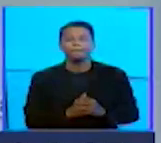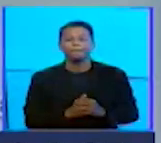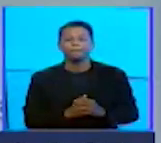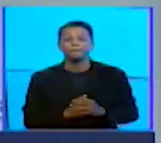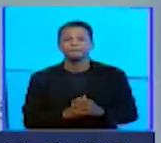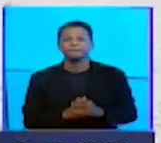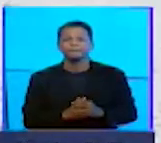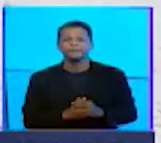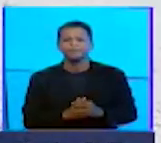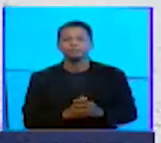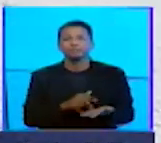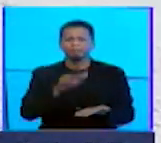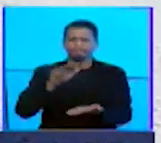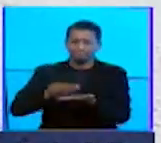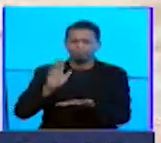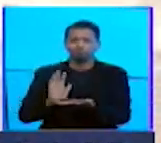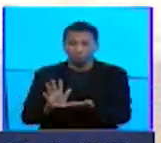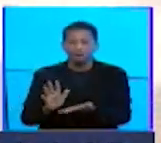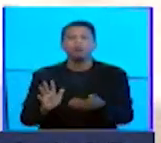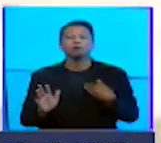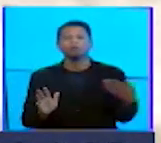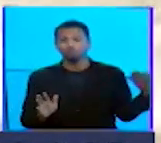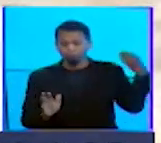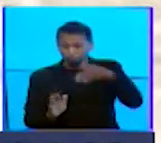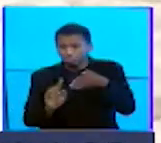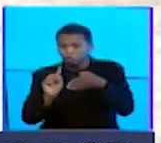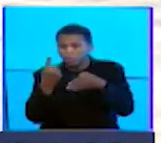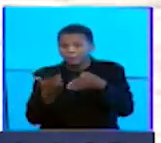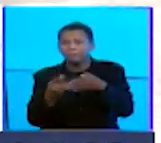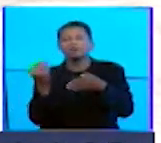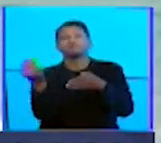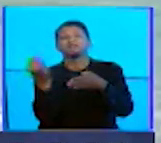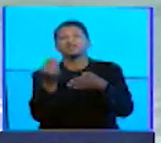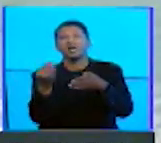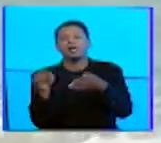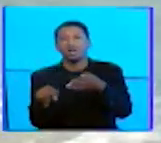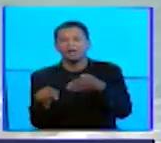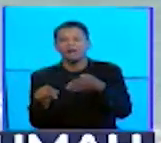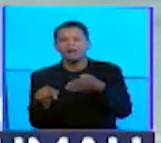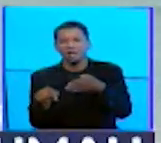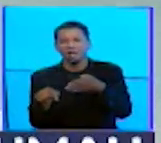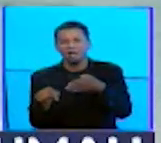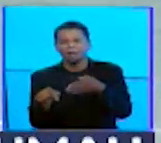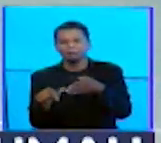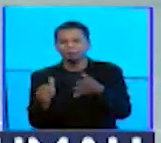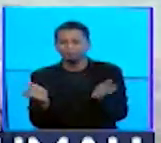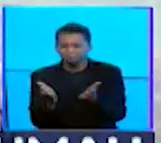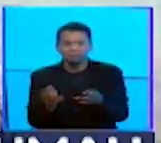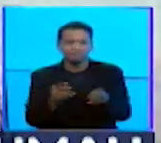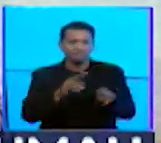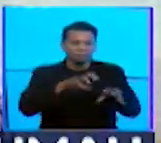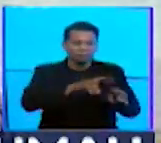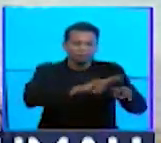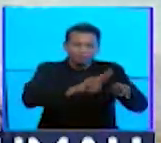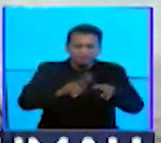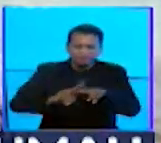Setelah ditetapkan sebagai destinasi super prioritas, kawasan wisata Lukupang terus berbenah. Berada di Kabupaten Minahasa Utara, Sulawesi Utara, kawasan